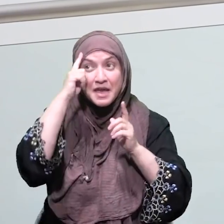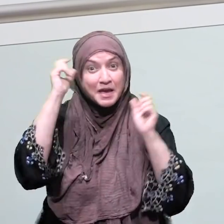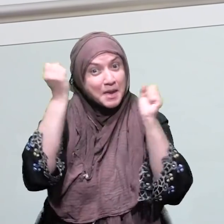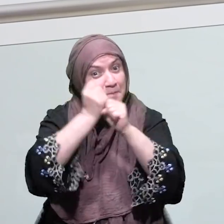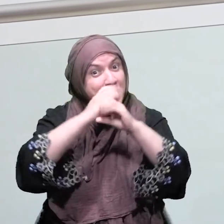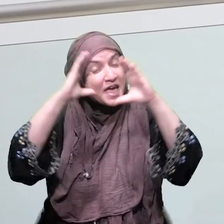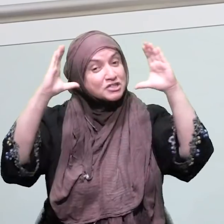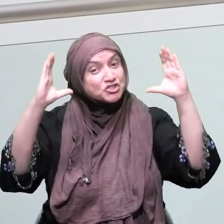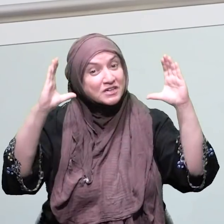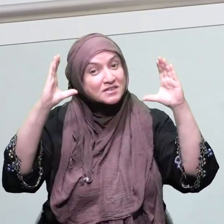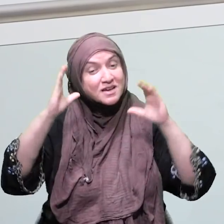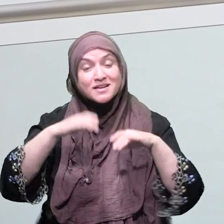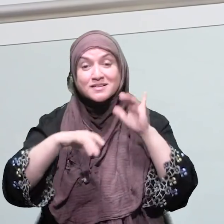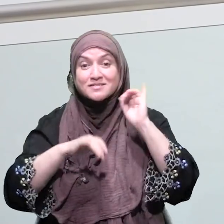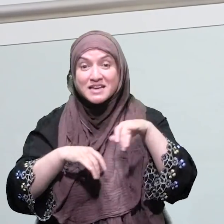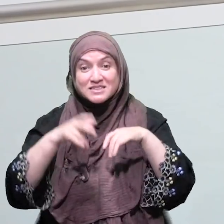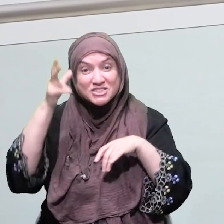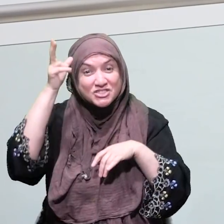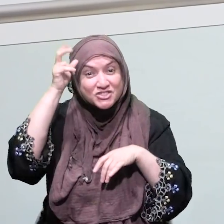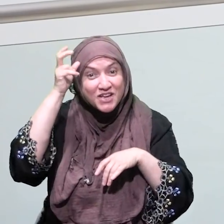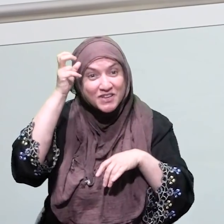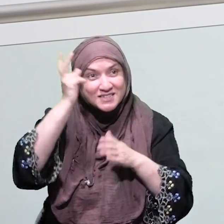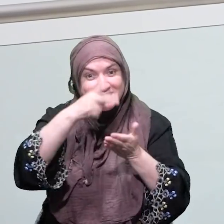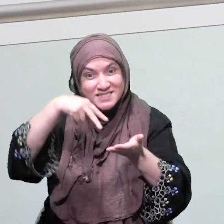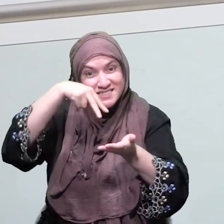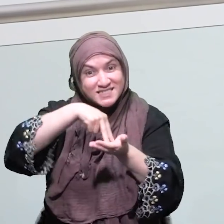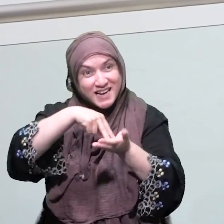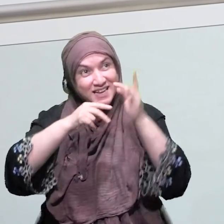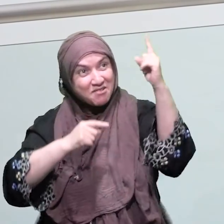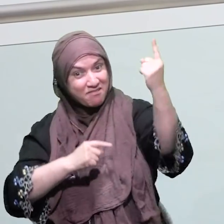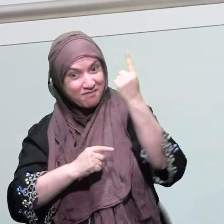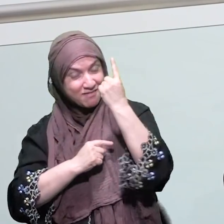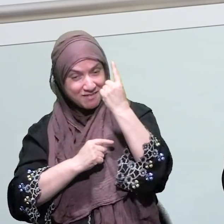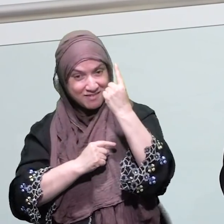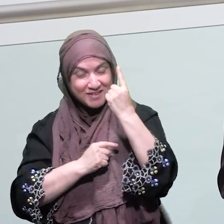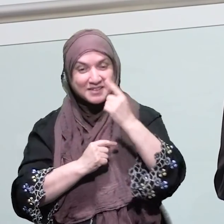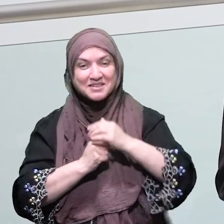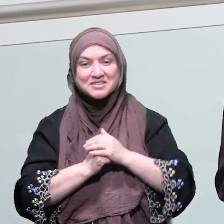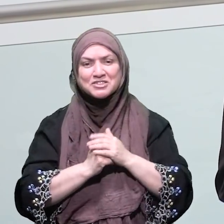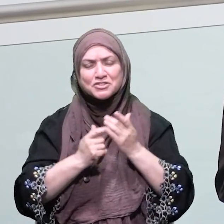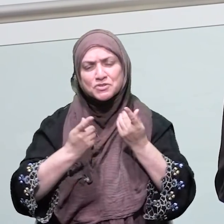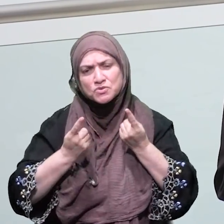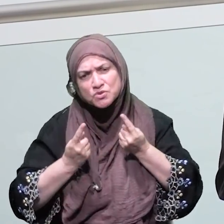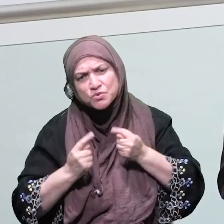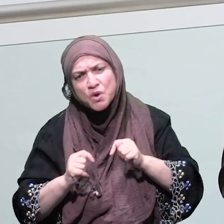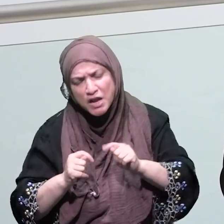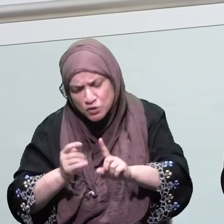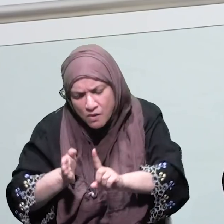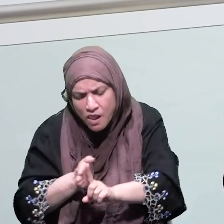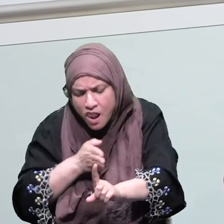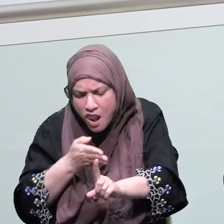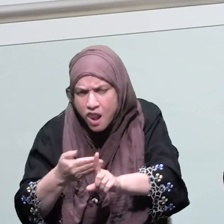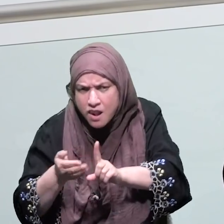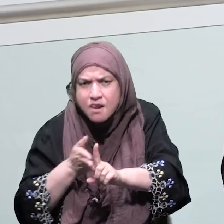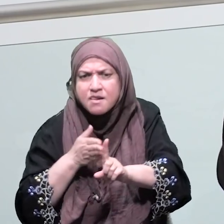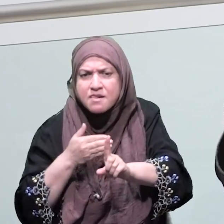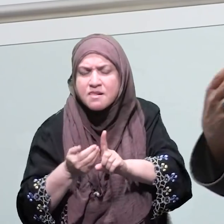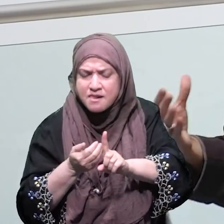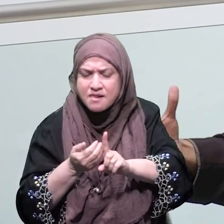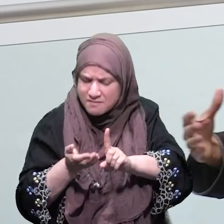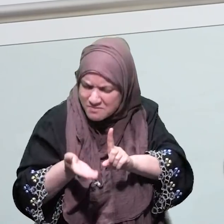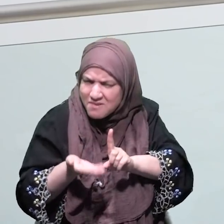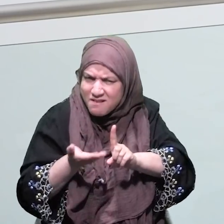something. And then subhanAllah, it's like, instead of going to sleep at night like the Prophet ﷺ taught us to clear